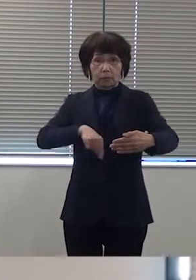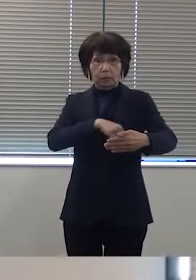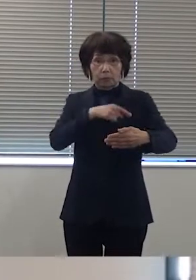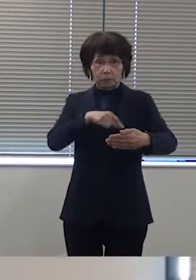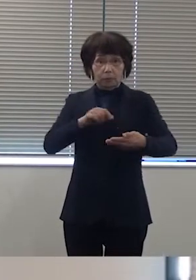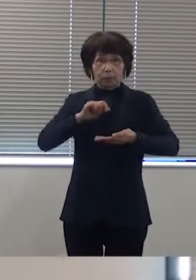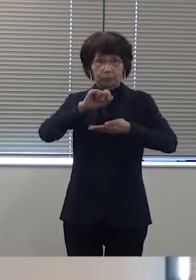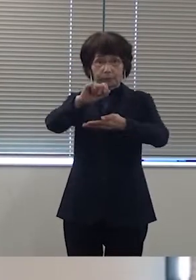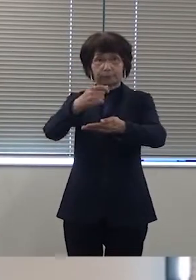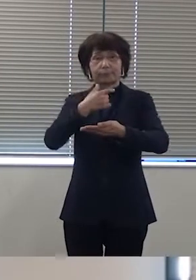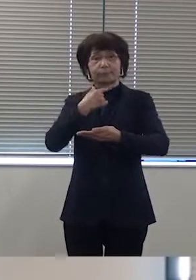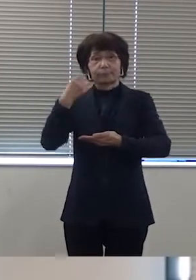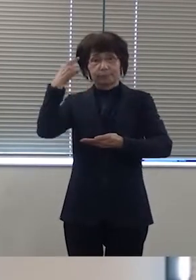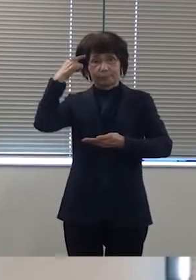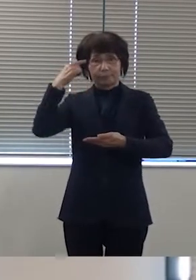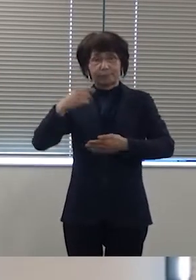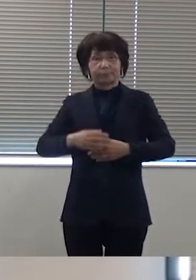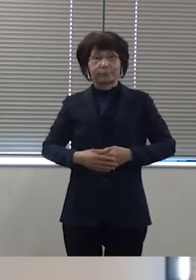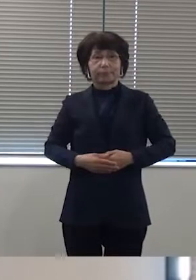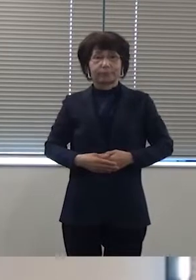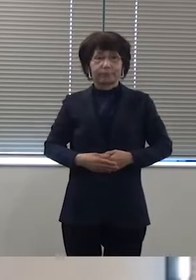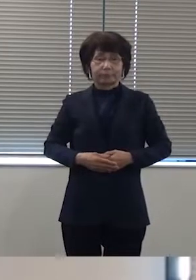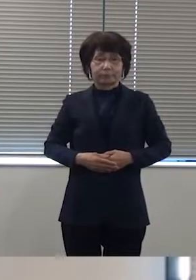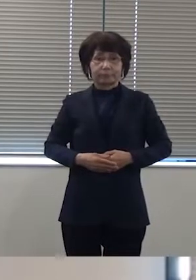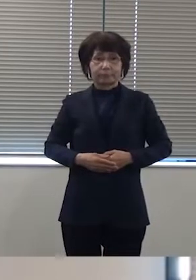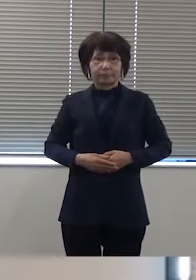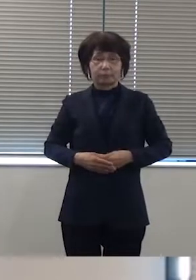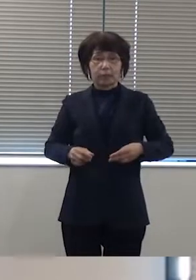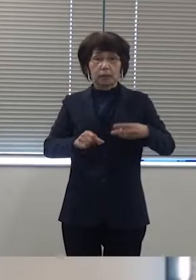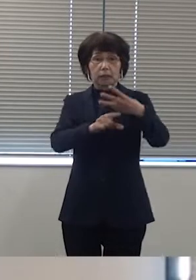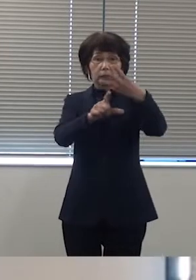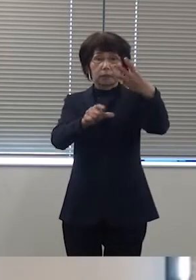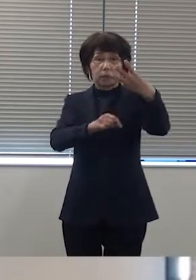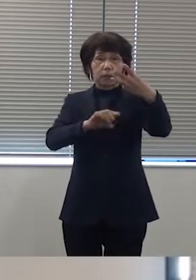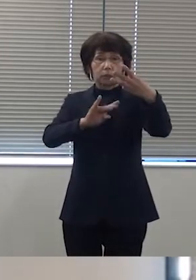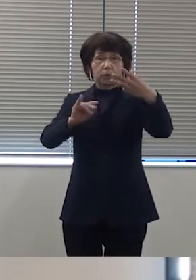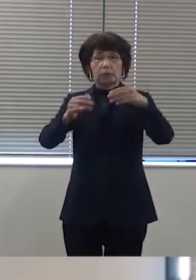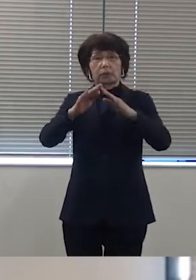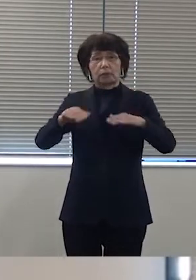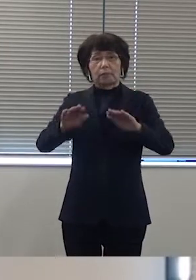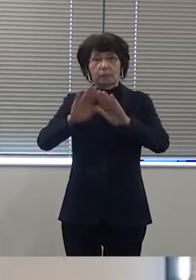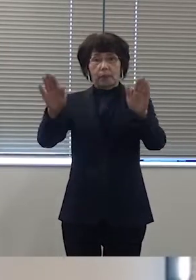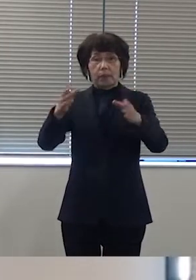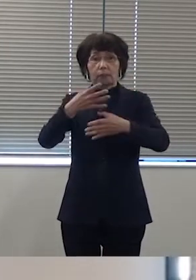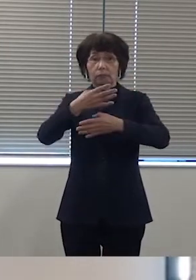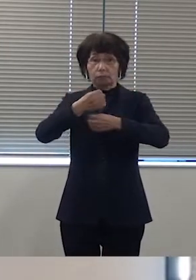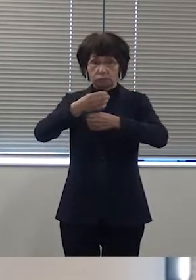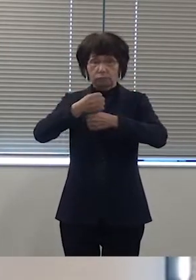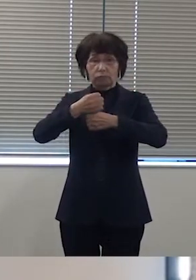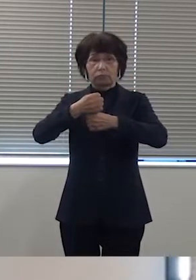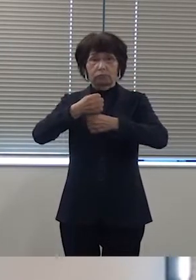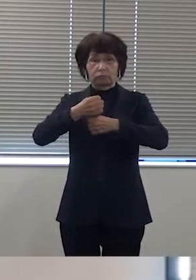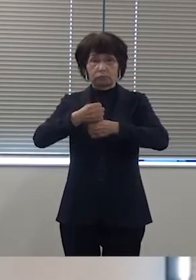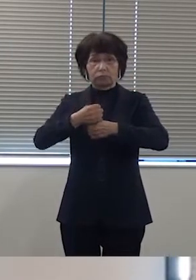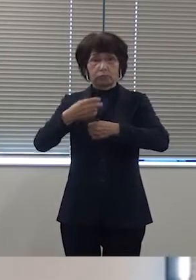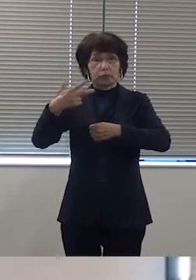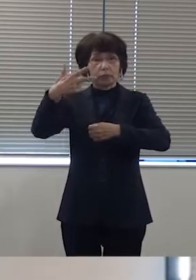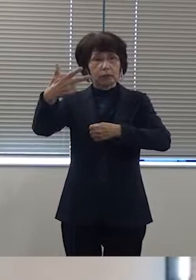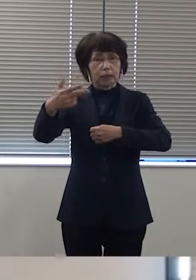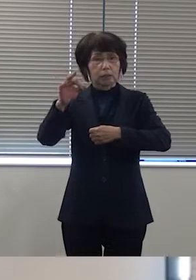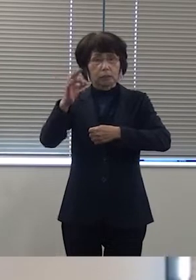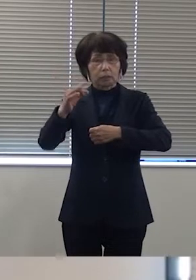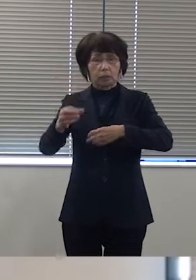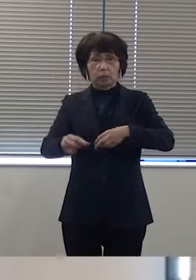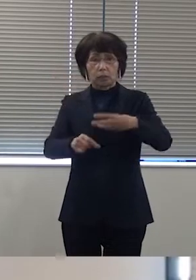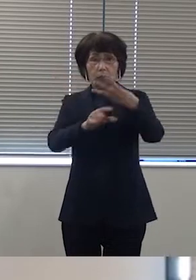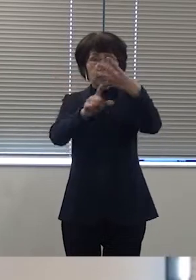今日説明をさせていただきたいと思います。まず3月議会の開会日ですけれども、開会は来週の